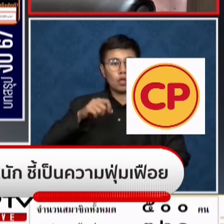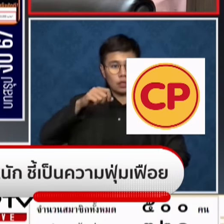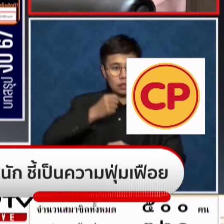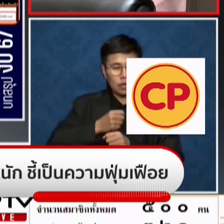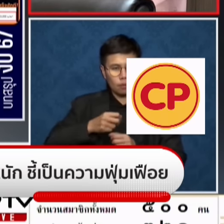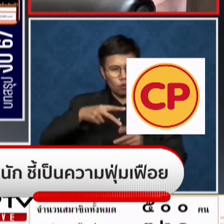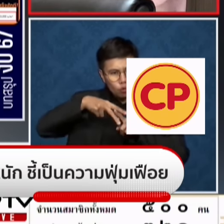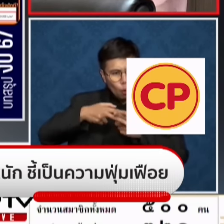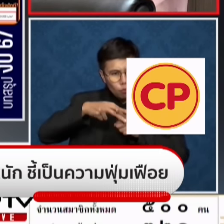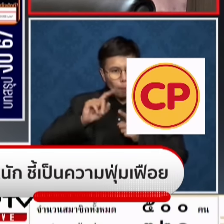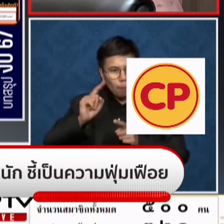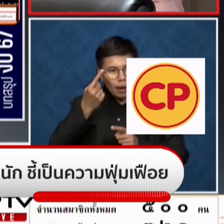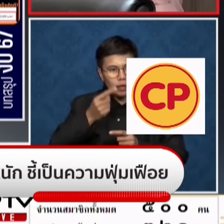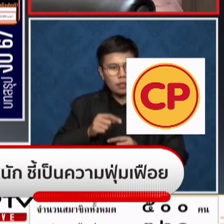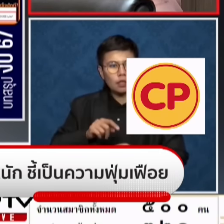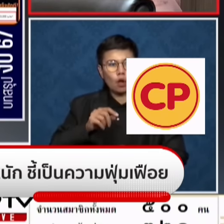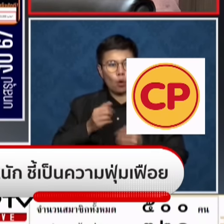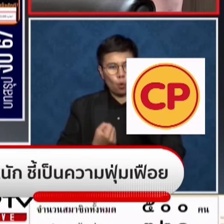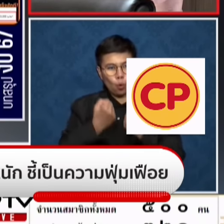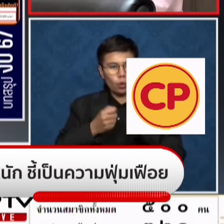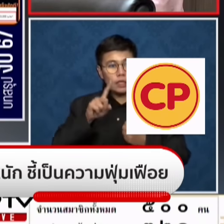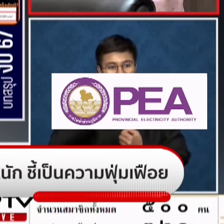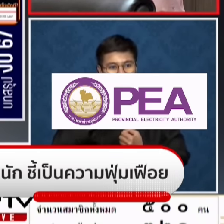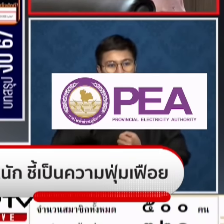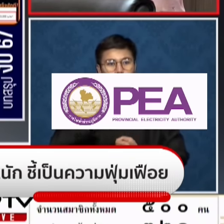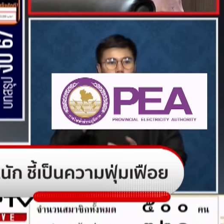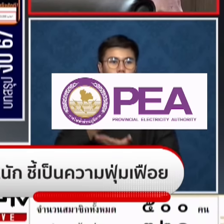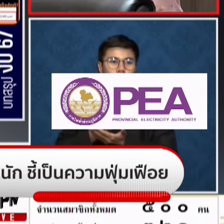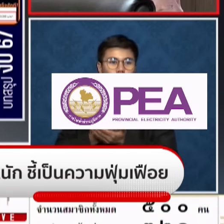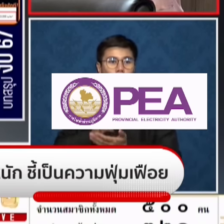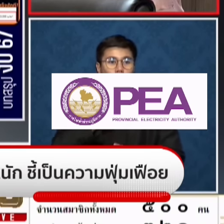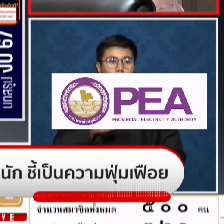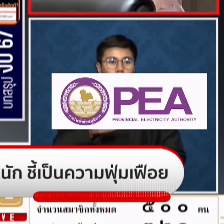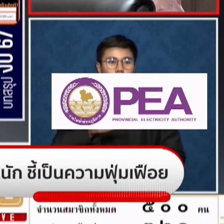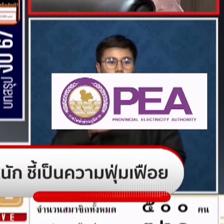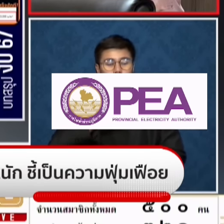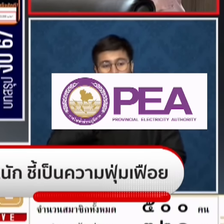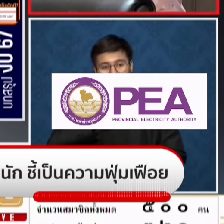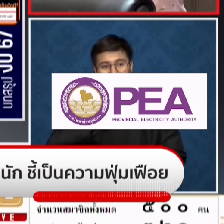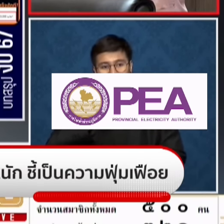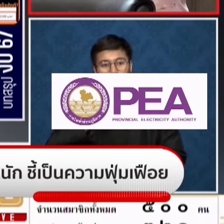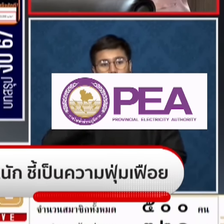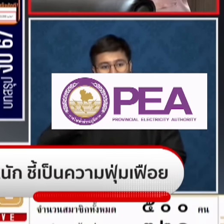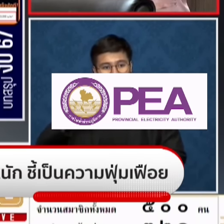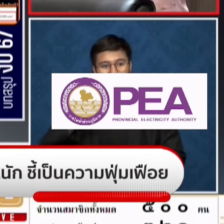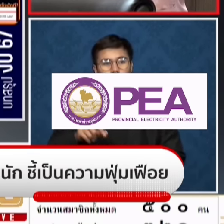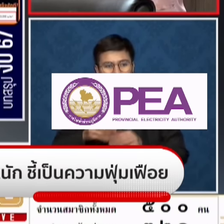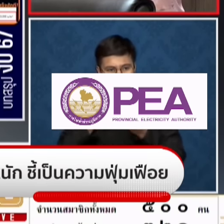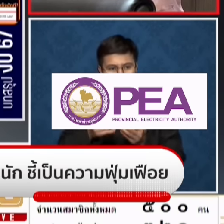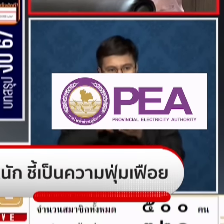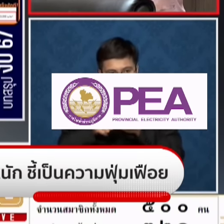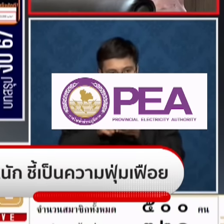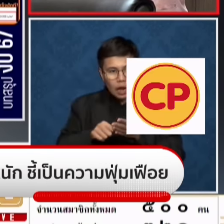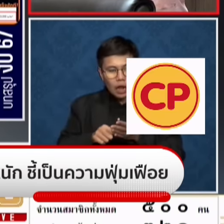ก็สงวนความเห็นขอตัดงบประมาณของสำนักงานตำรวจแห่งชาติลง 3% แล้วถัดมาเนี่ยก็จะเป็นคุณณ